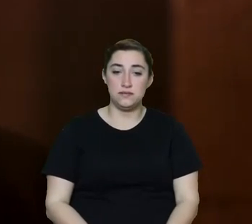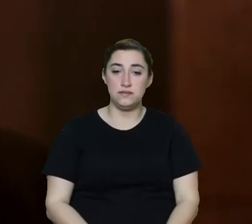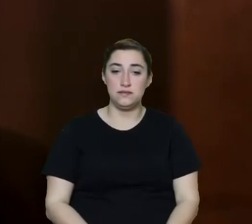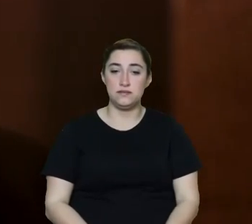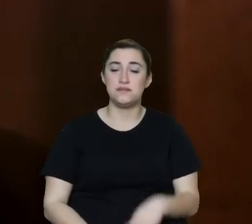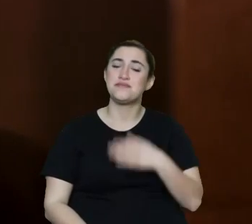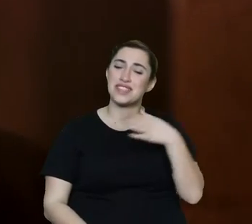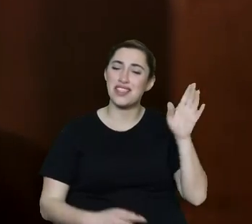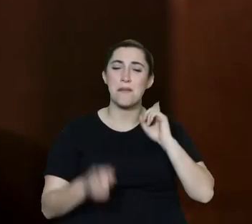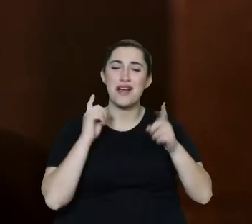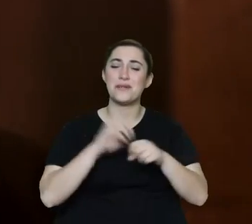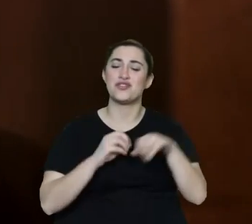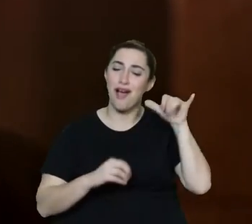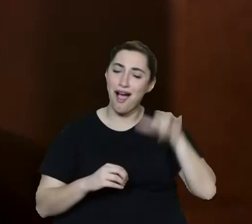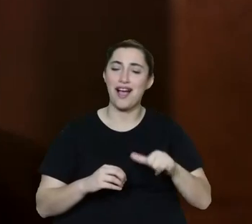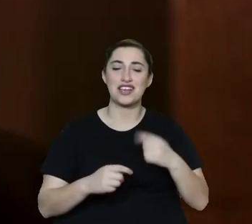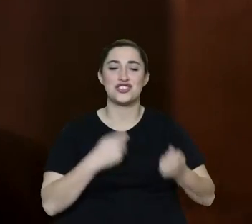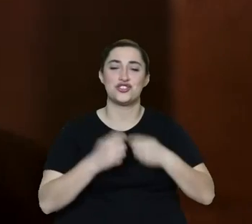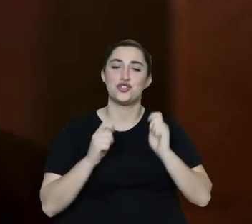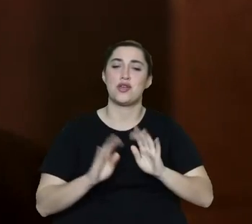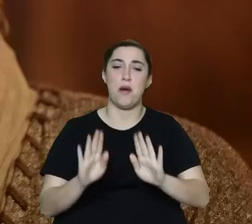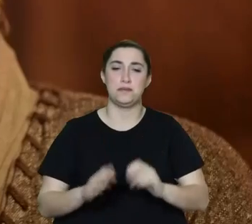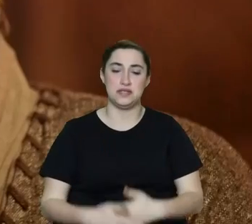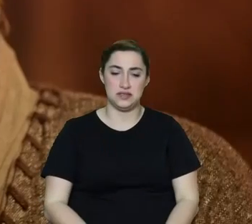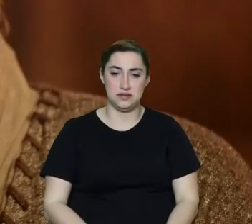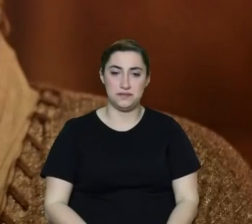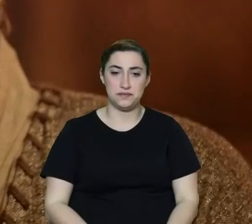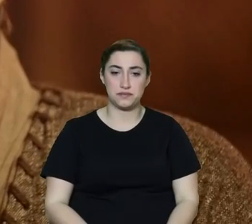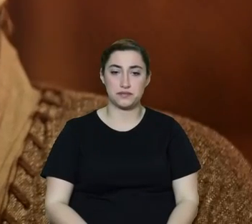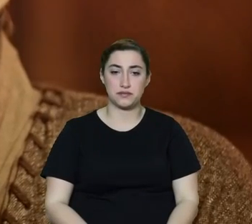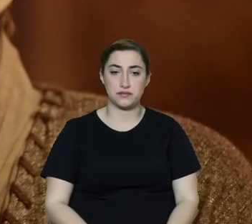Var, mahkemede adaletle yap vazifeni.